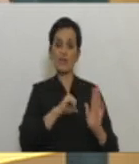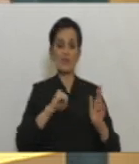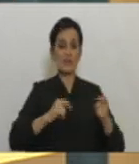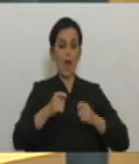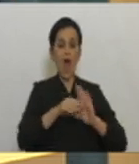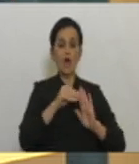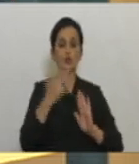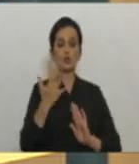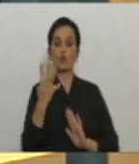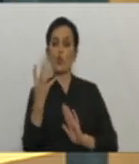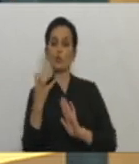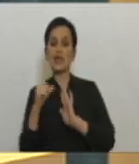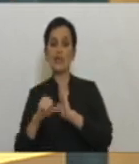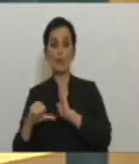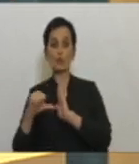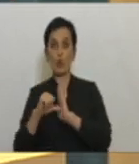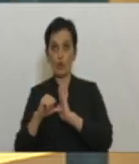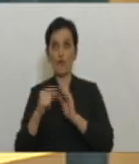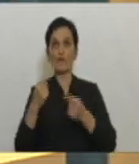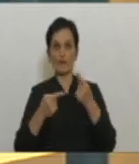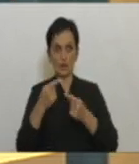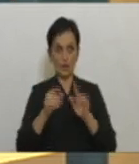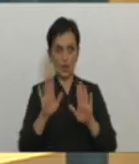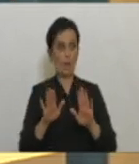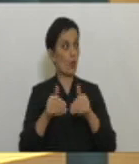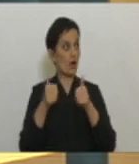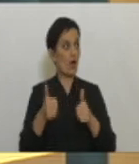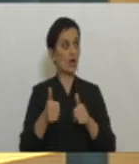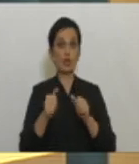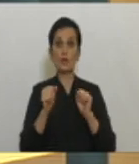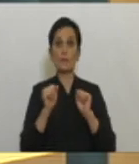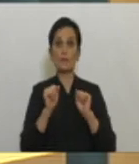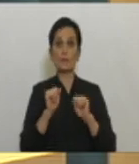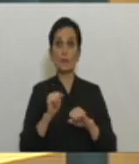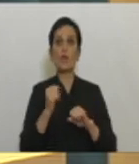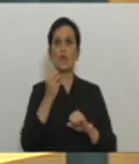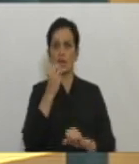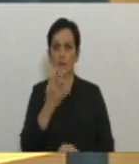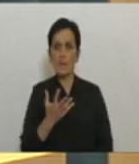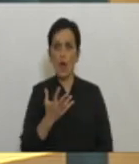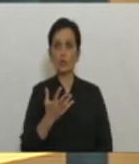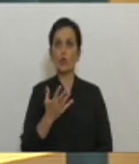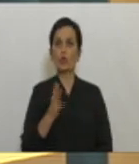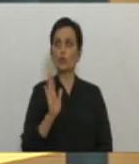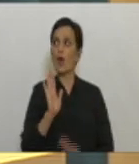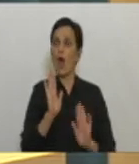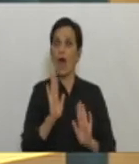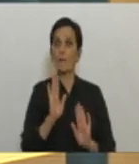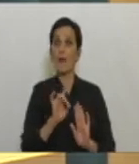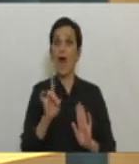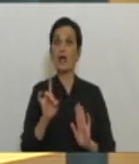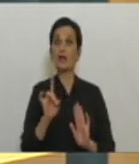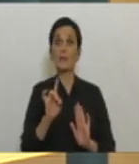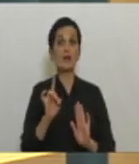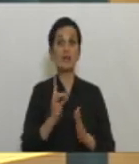თუ 466. ვიკამათოთ, კარგია, შეიძლება მწყვანებიც იყოთ აქ. კი ბატონო, აქ ვიქნებით მწყვანები, მაგრამ რაც